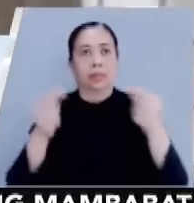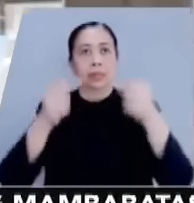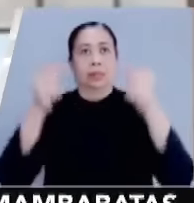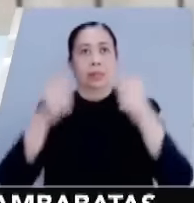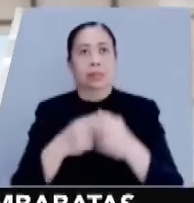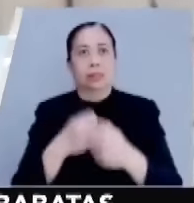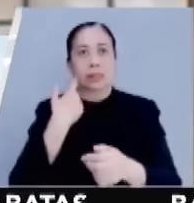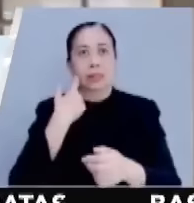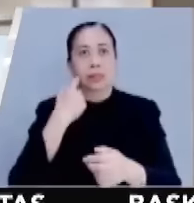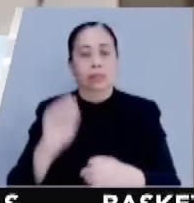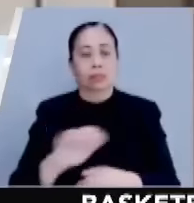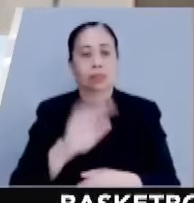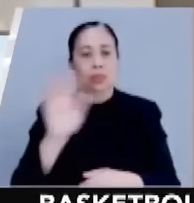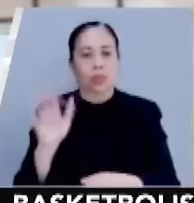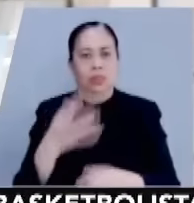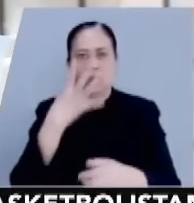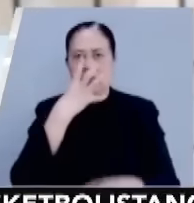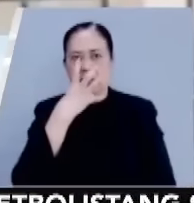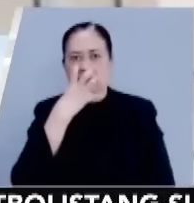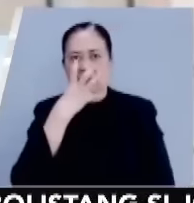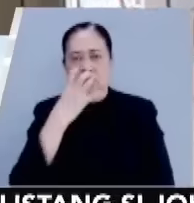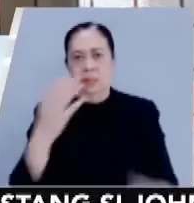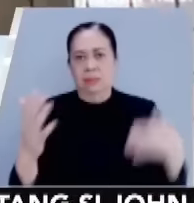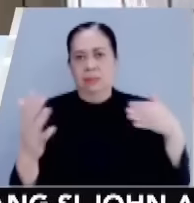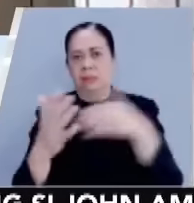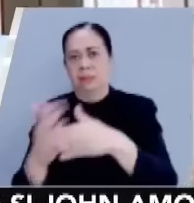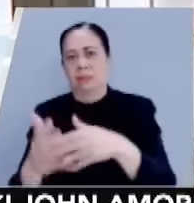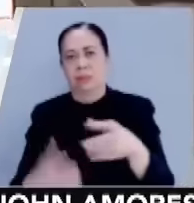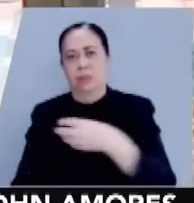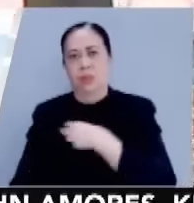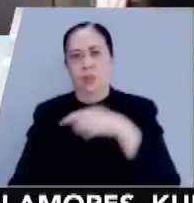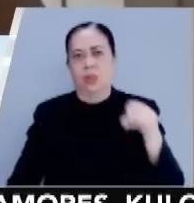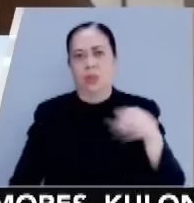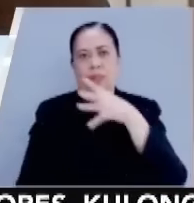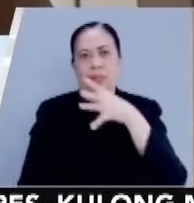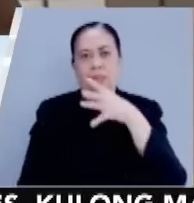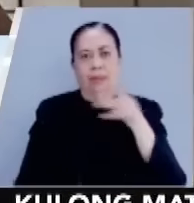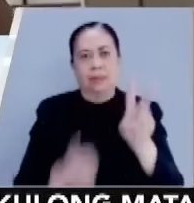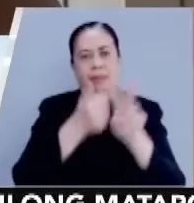umaga, galit na sumugod sa istasyon ng pulis ang ina ng biktima.